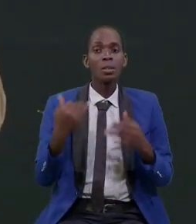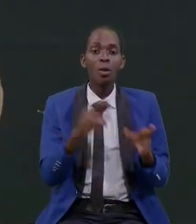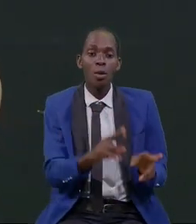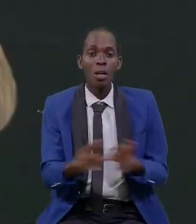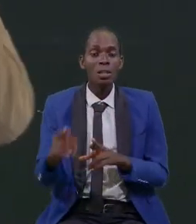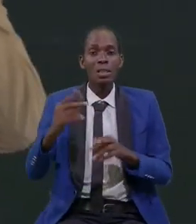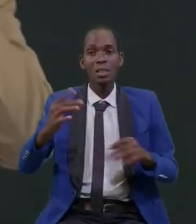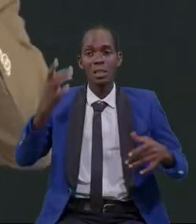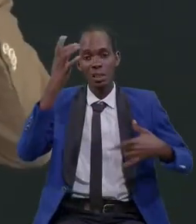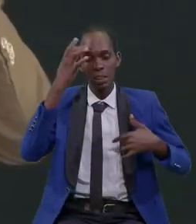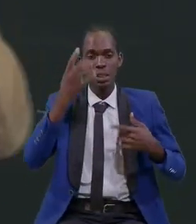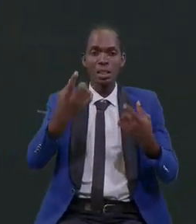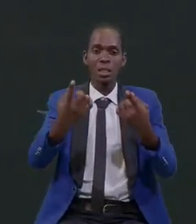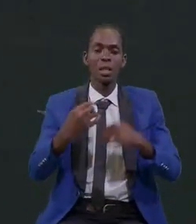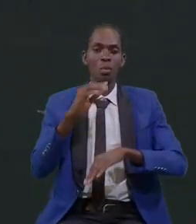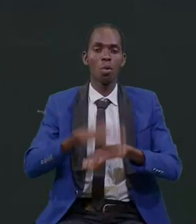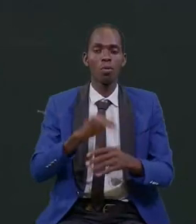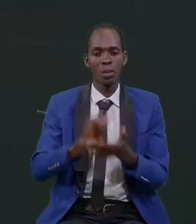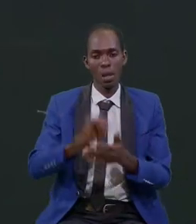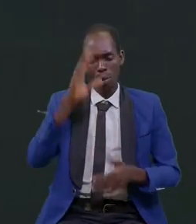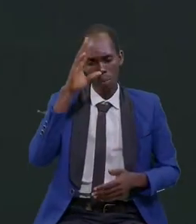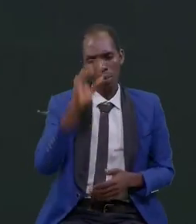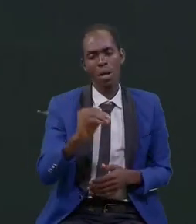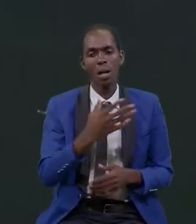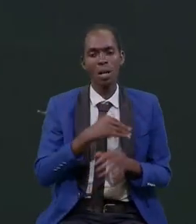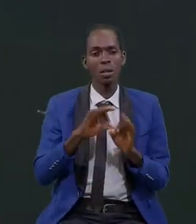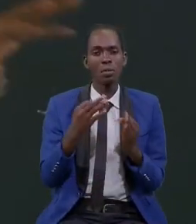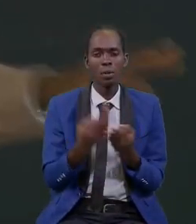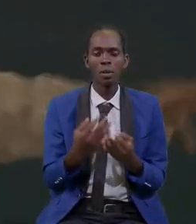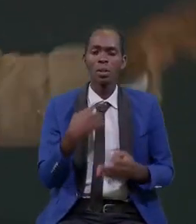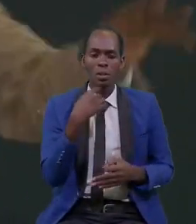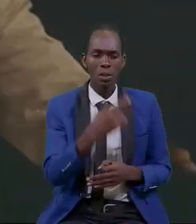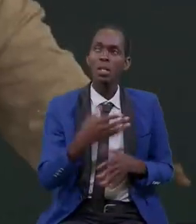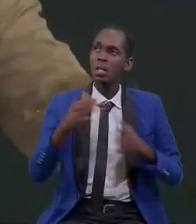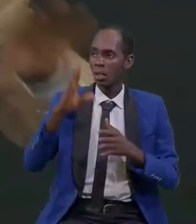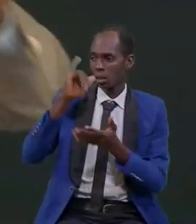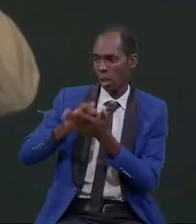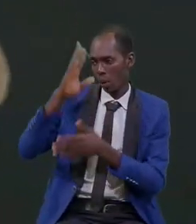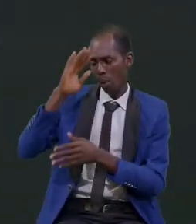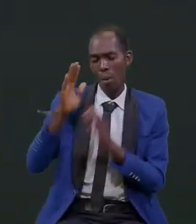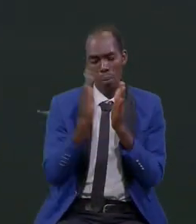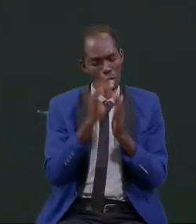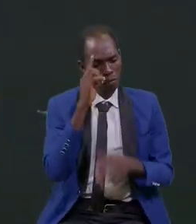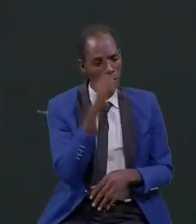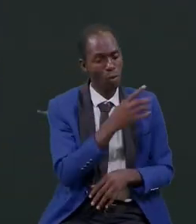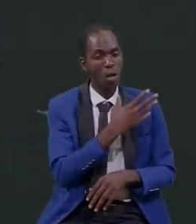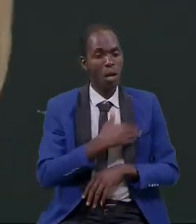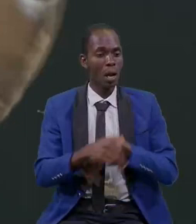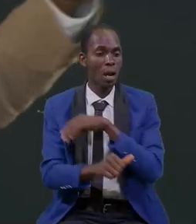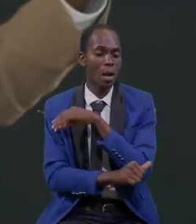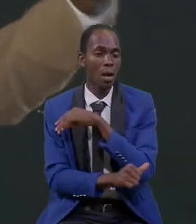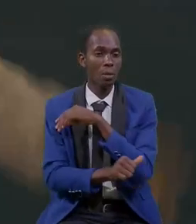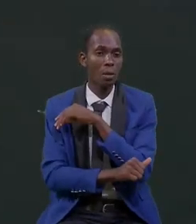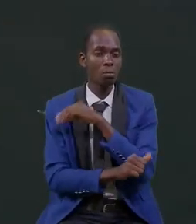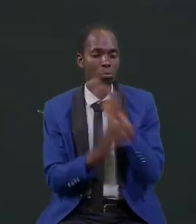Une maladie est venue sur sa famille, qu'il prie pour toi, et le Seigneur va te guérir. Et Abraham a prié